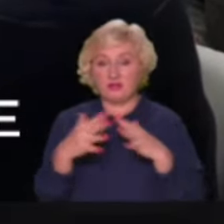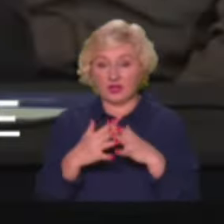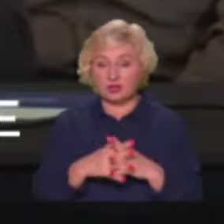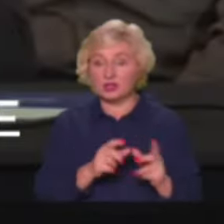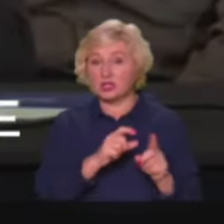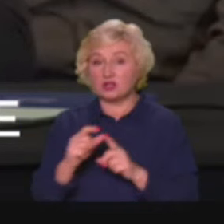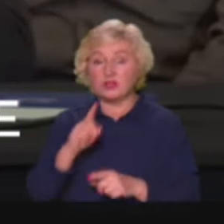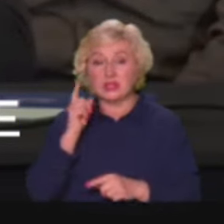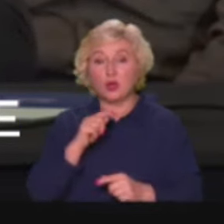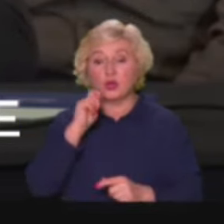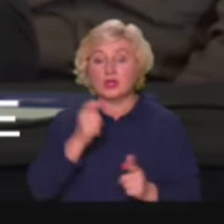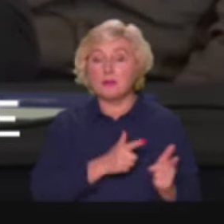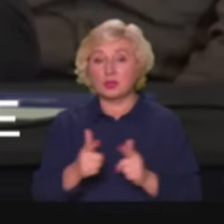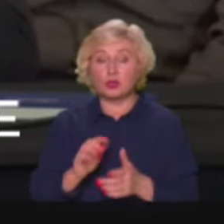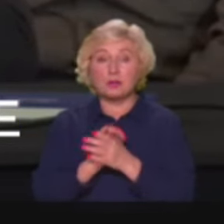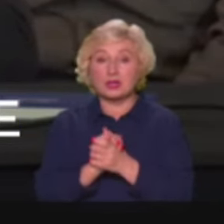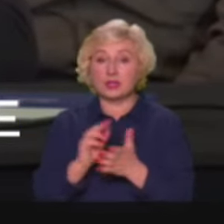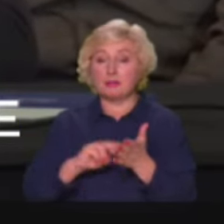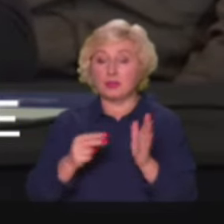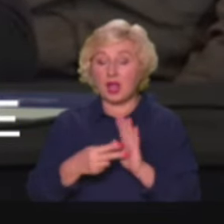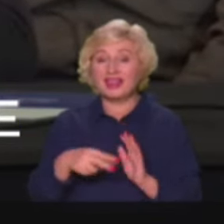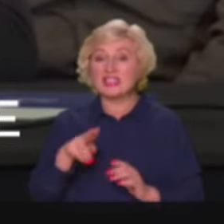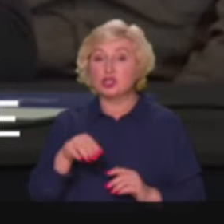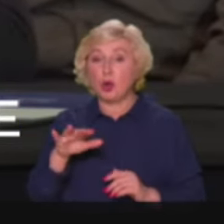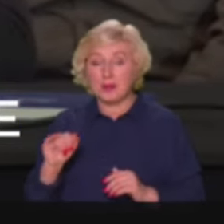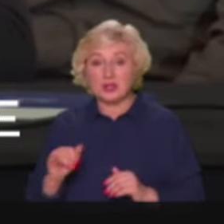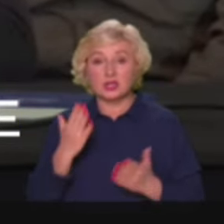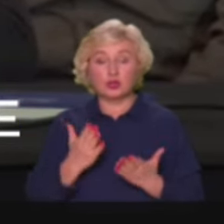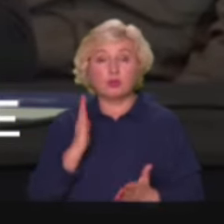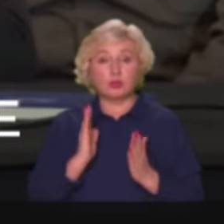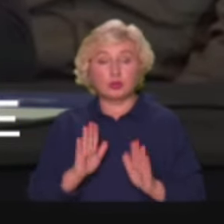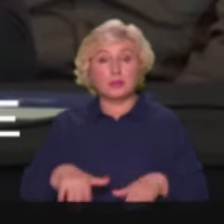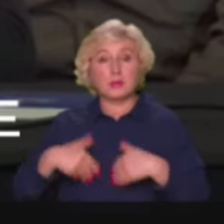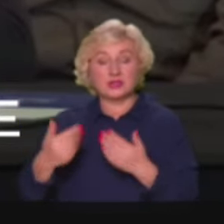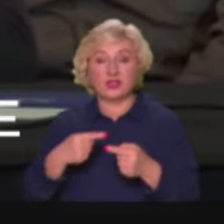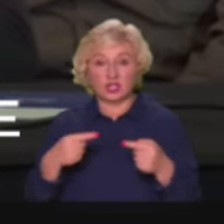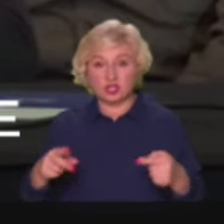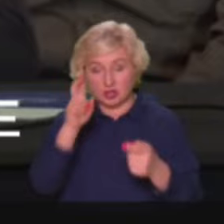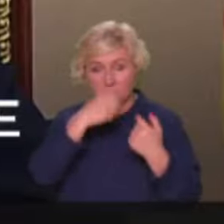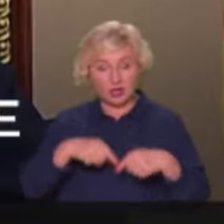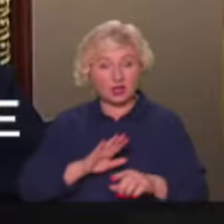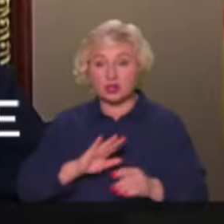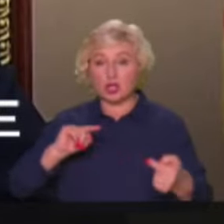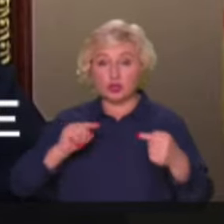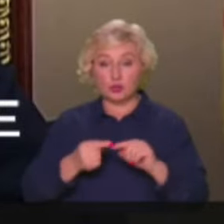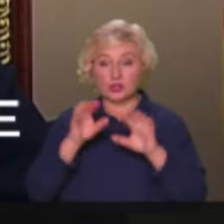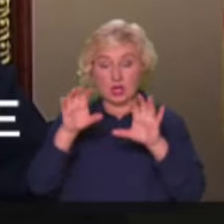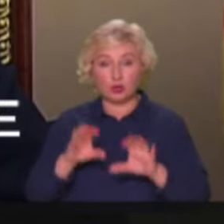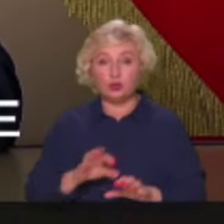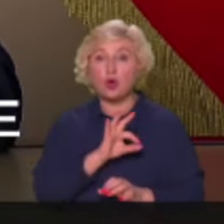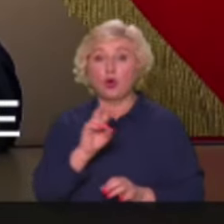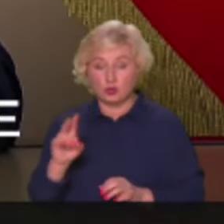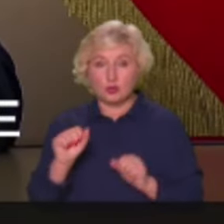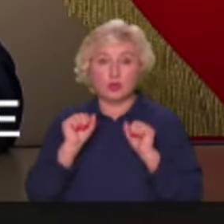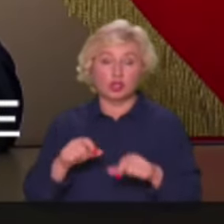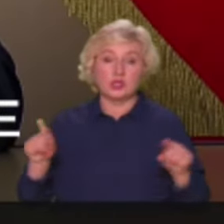Зеленського, Україна підготує мирний план у листопаді. Якщо будуть пропозиції від інших країн, які не суперечать статуту ООН, то можна